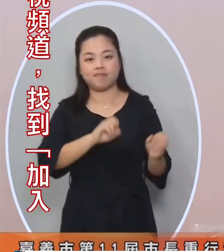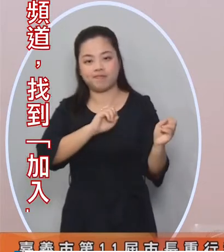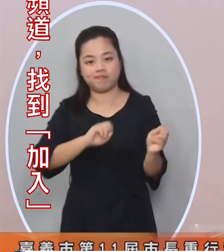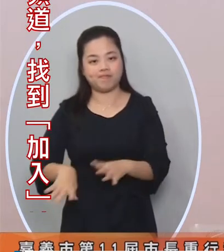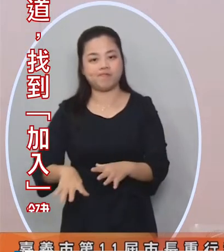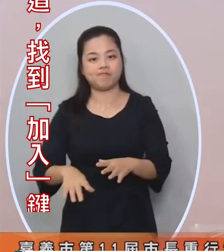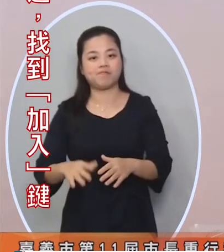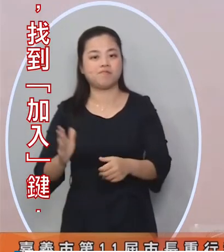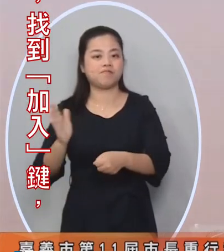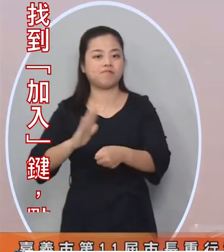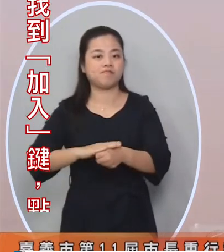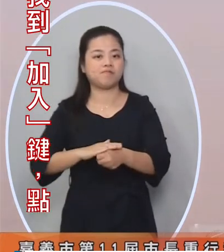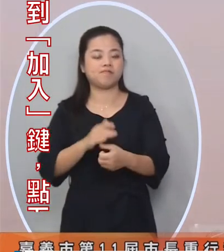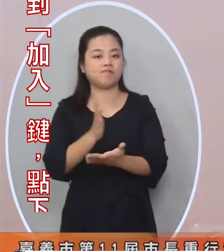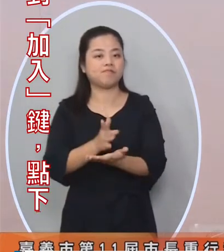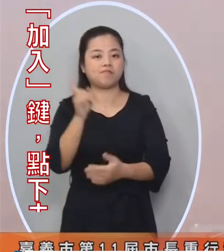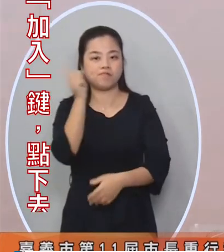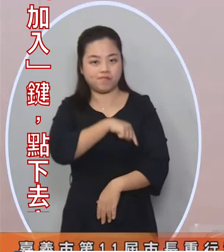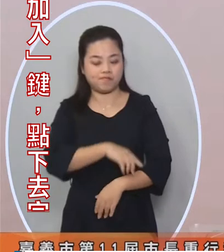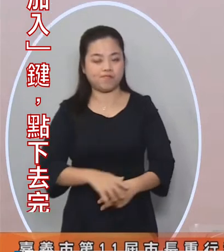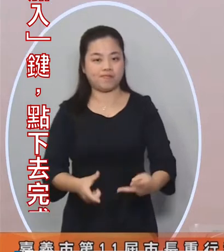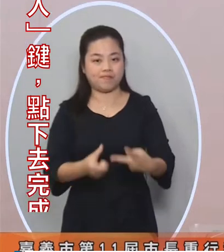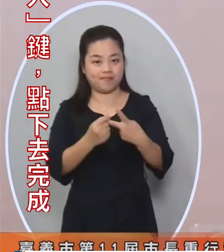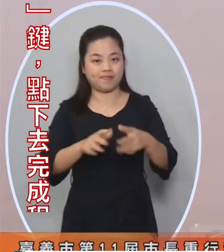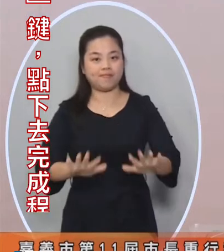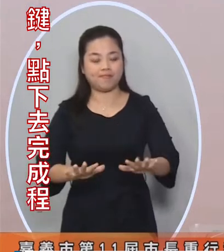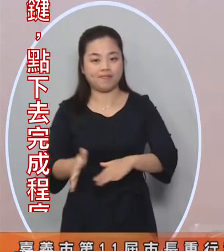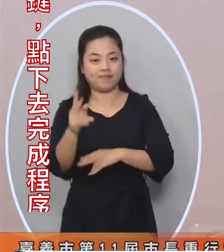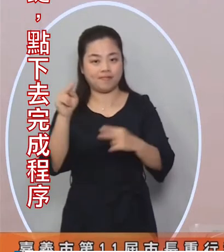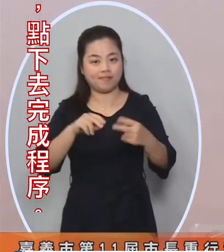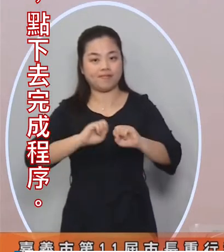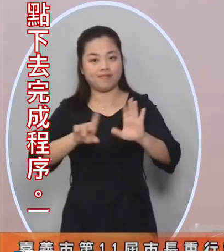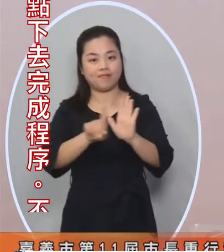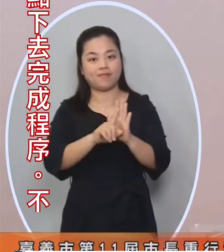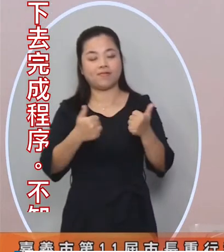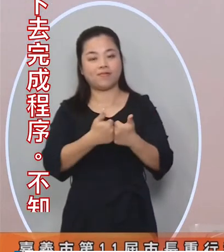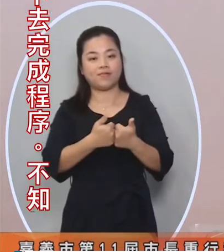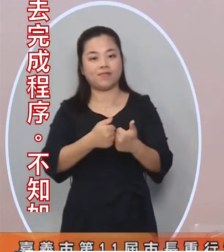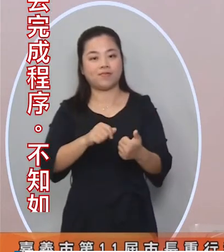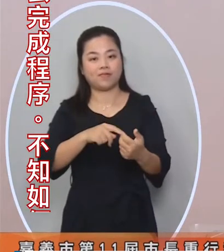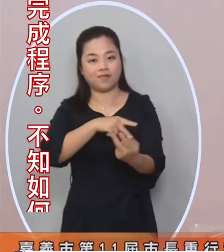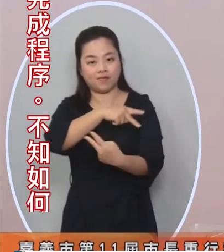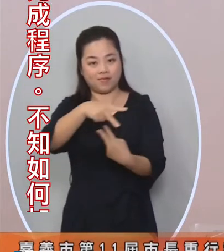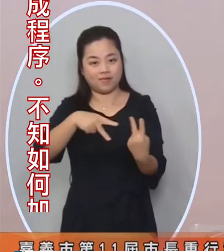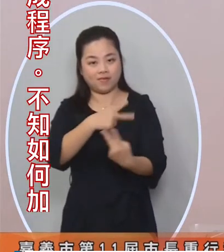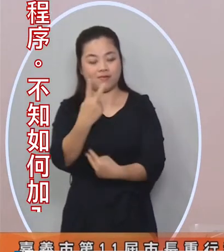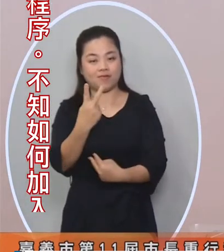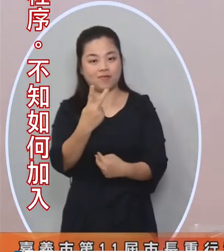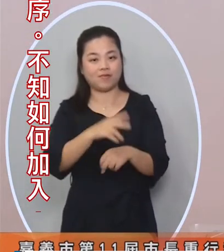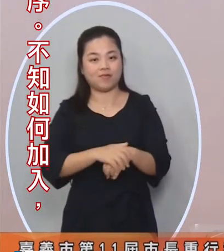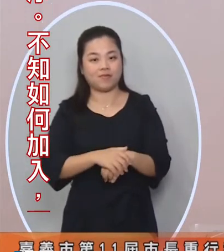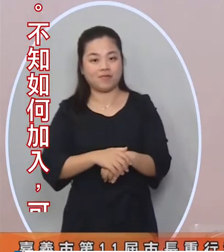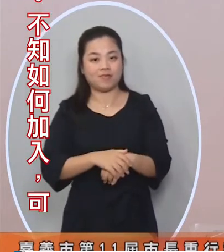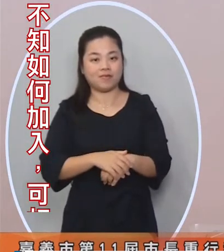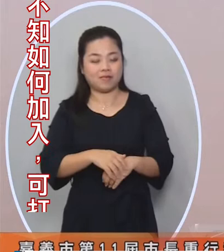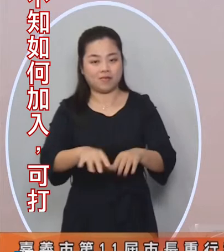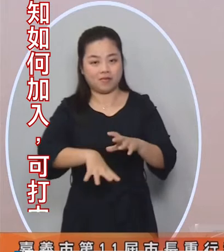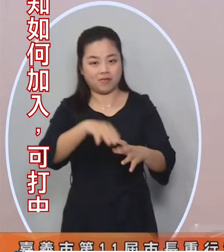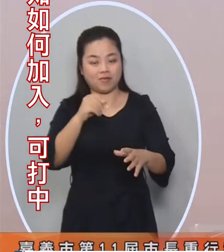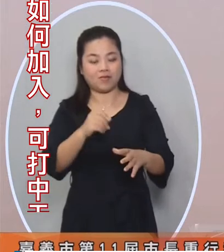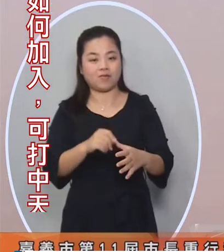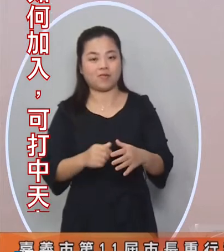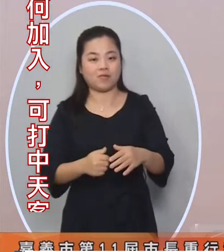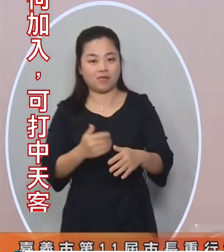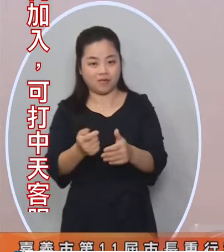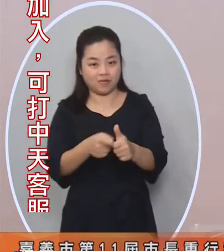弃权论，不得请求补讲。二、今天的政见发表会是采二轮方式发表政见，候选人依照抽定